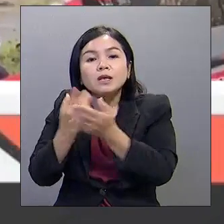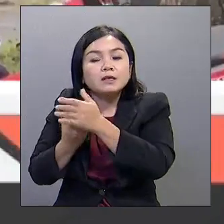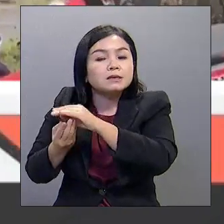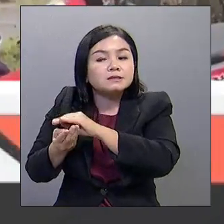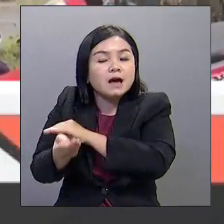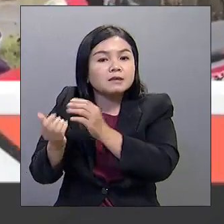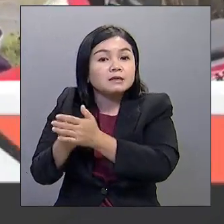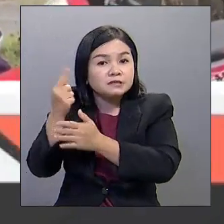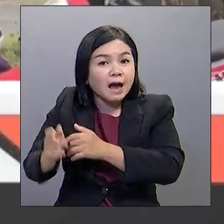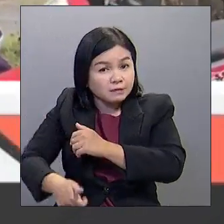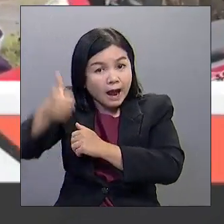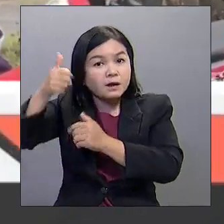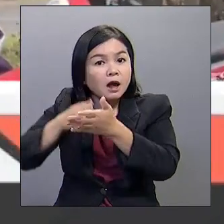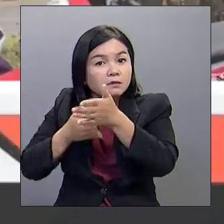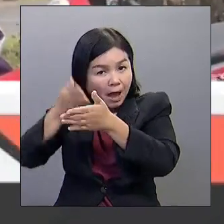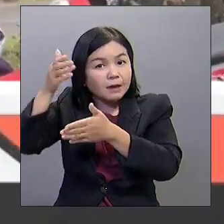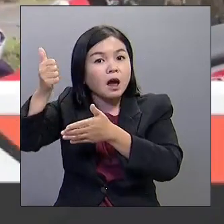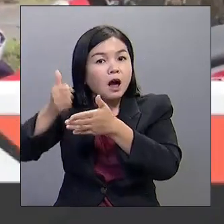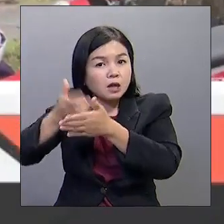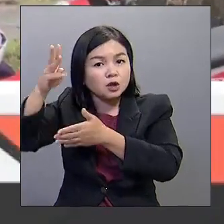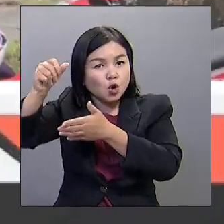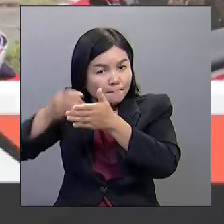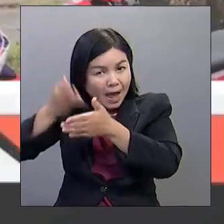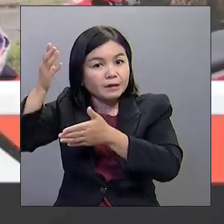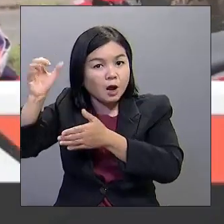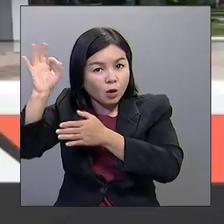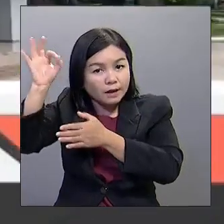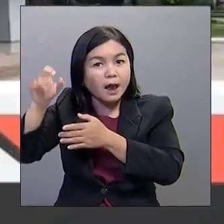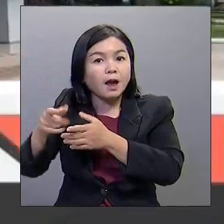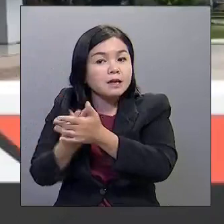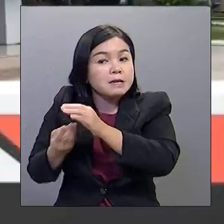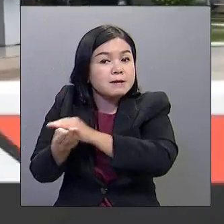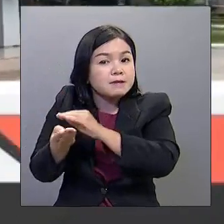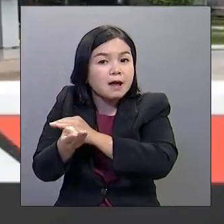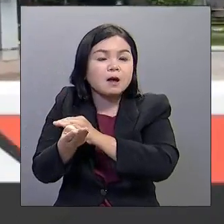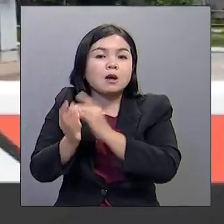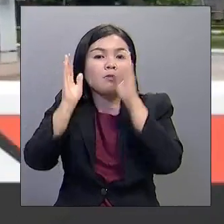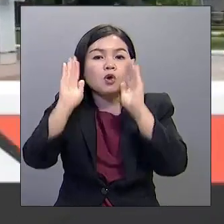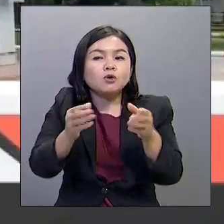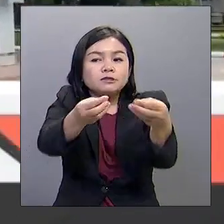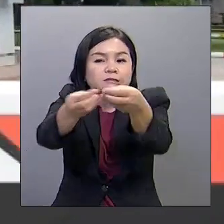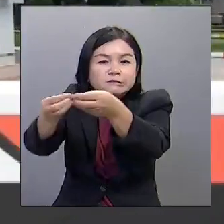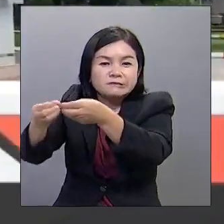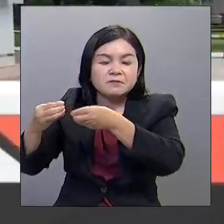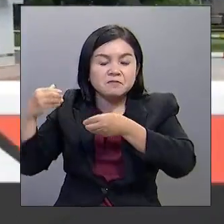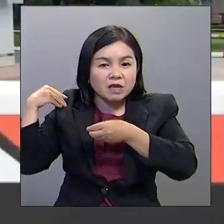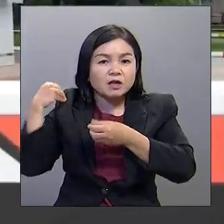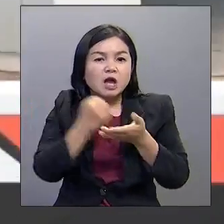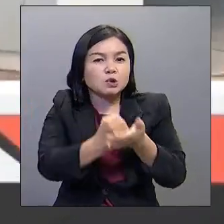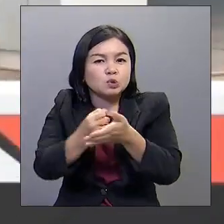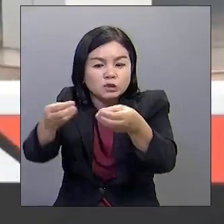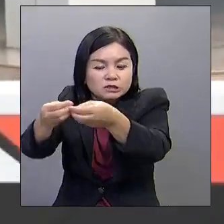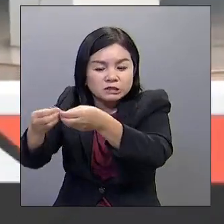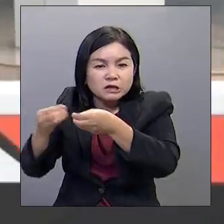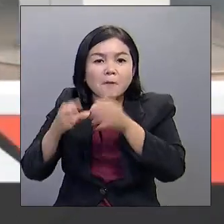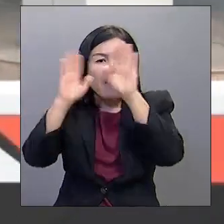การันตีว่าจะได้สอบผ่านแน่นอนเนี่ยตรงนี้ก็จะมีคนเกี่ยวข้องหลายคนครับแต่ยังไงก็ตามนะการโกงทั้งหม